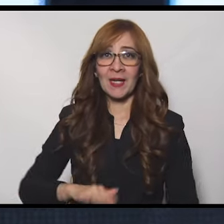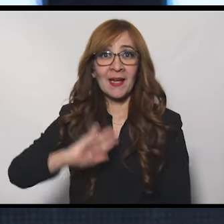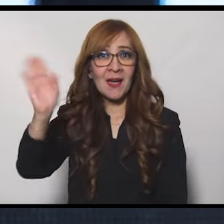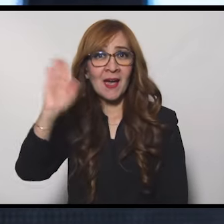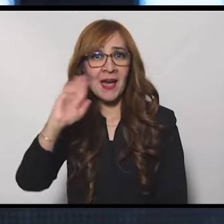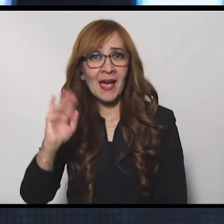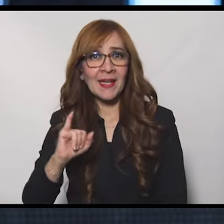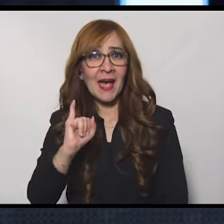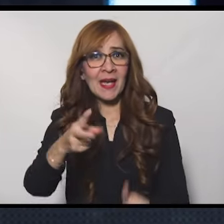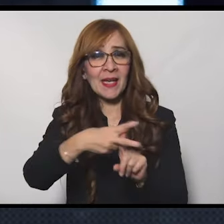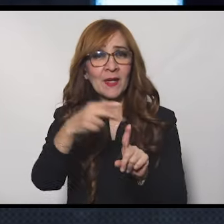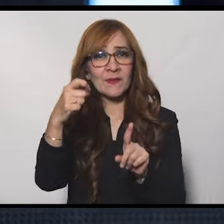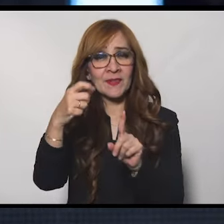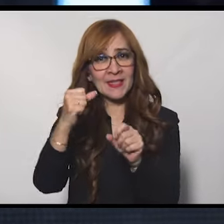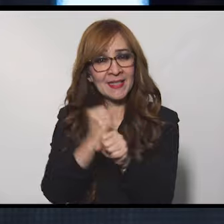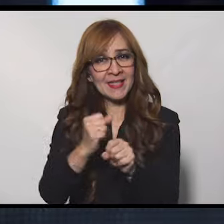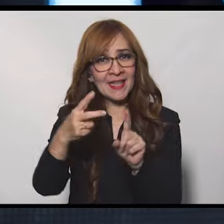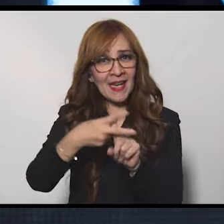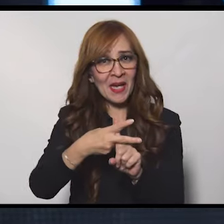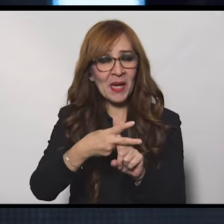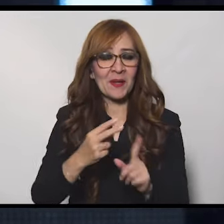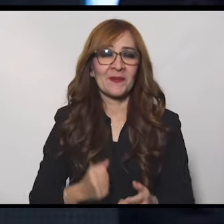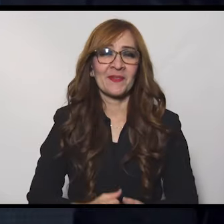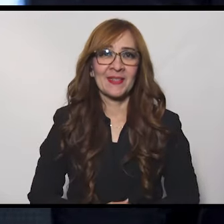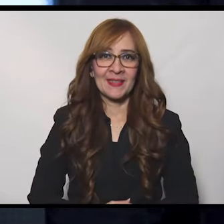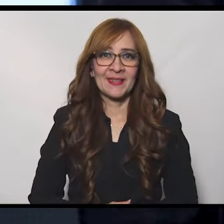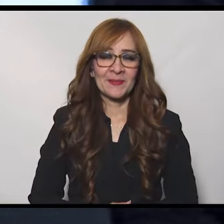Hey, IFGF TYC.